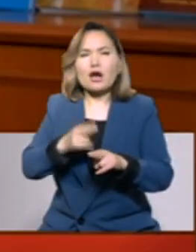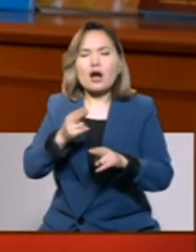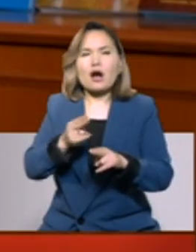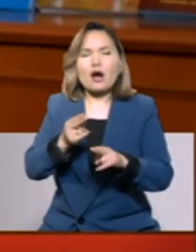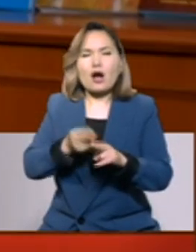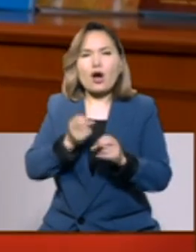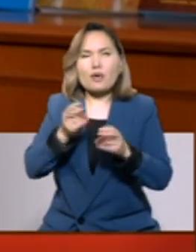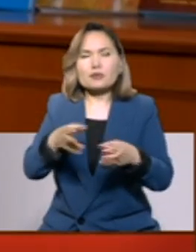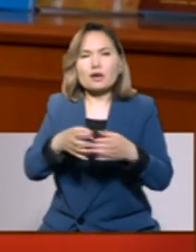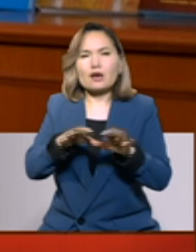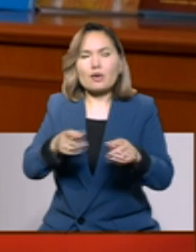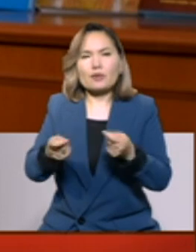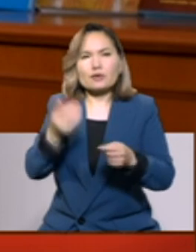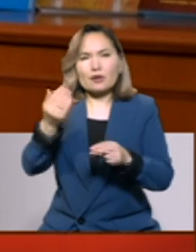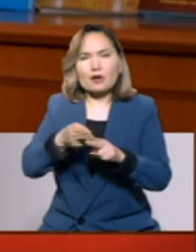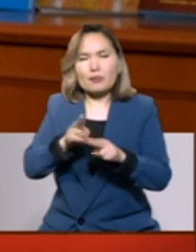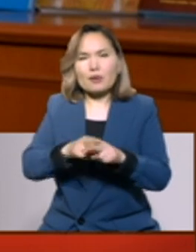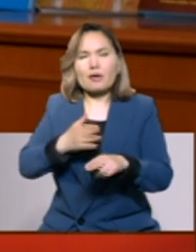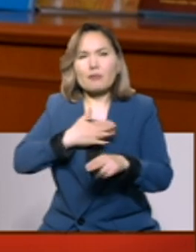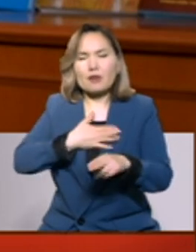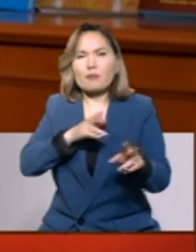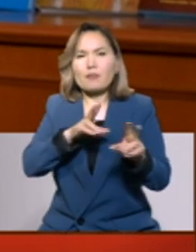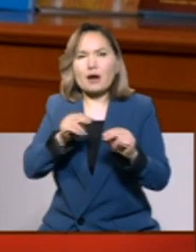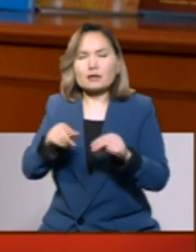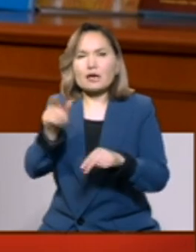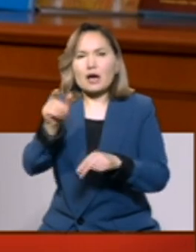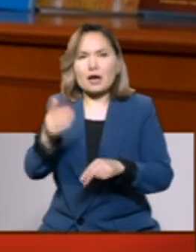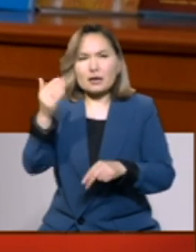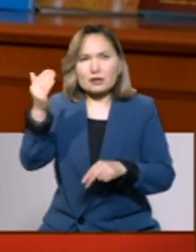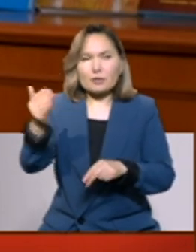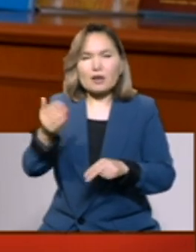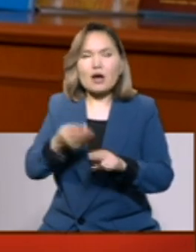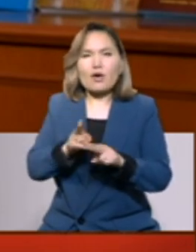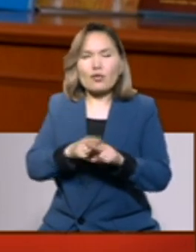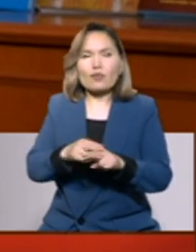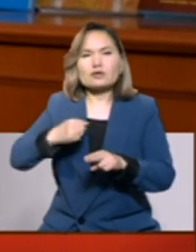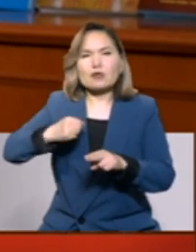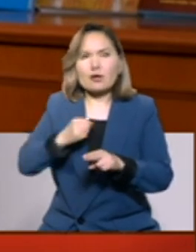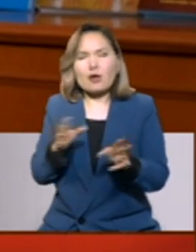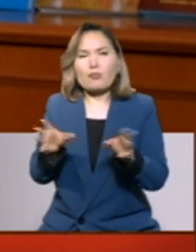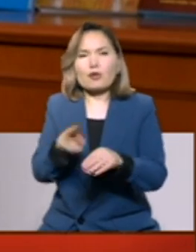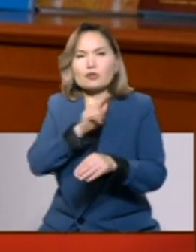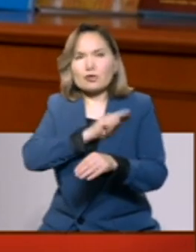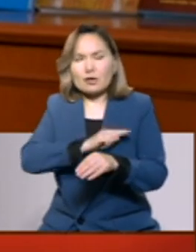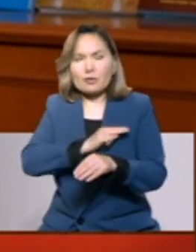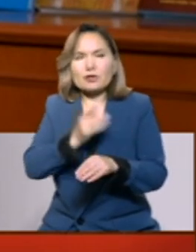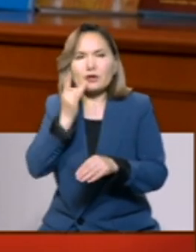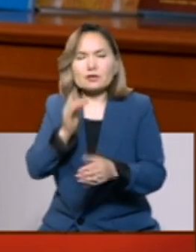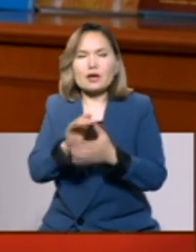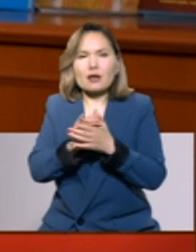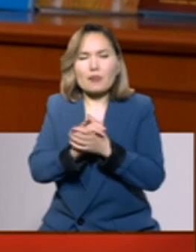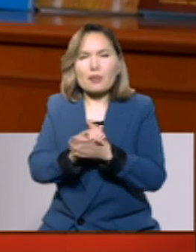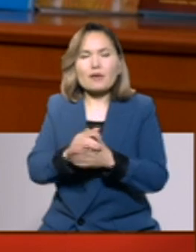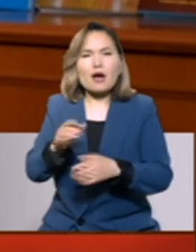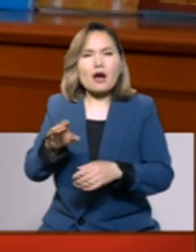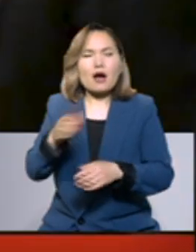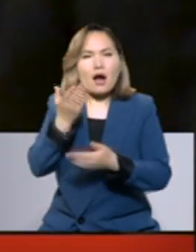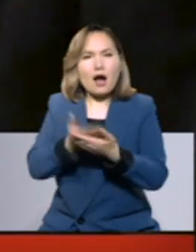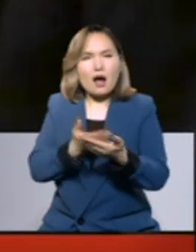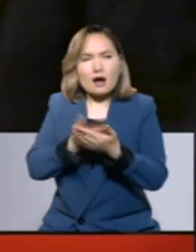төрағасы. Мен кейде ойлаймын, қандай мен бақытты адаммын. Сол кісімен әріптес болып, қасында жүріп, ақылын